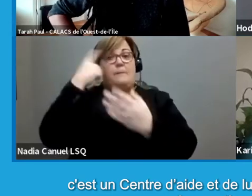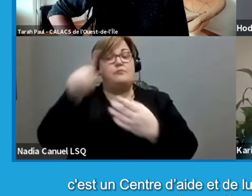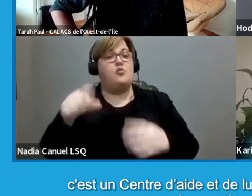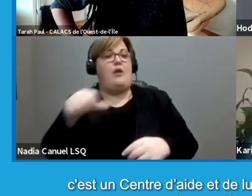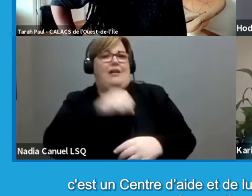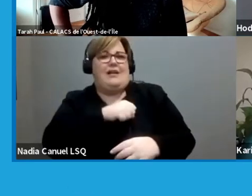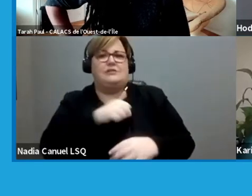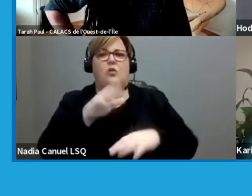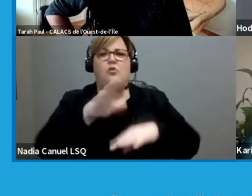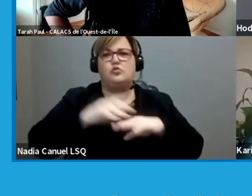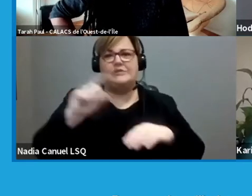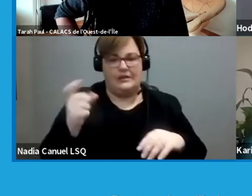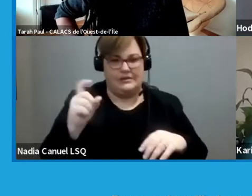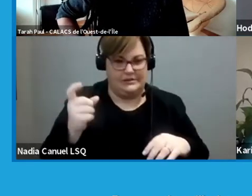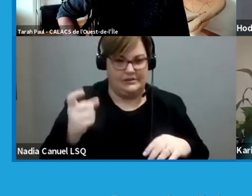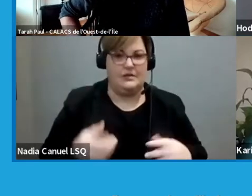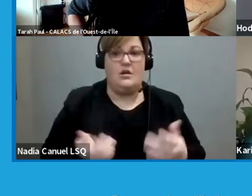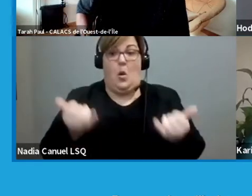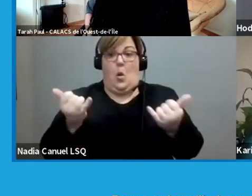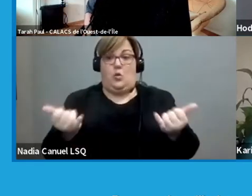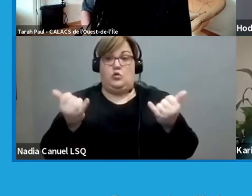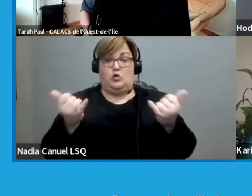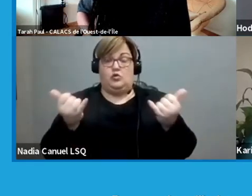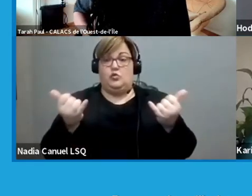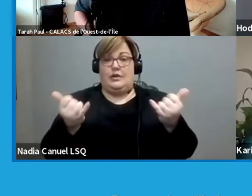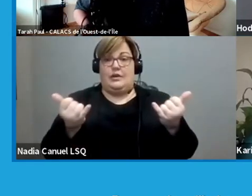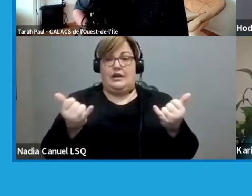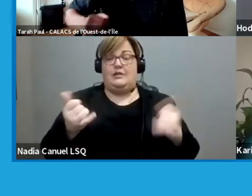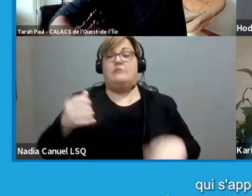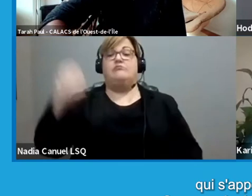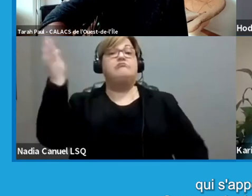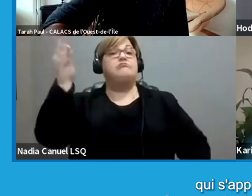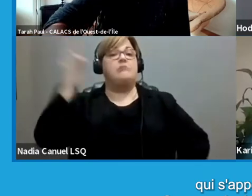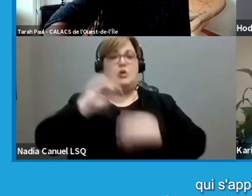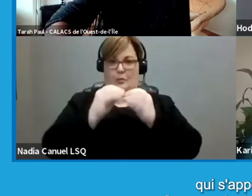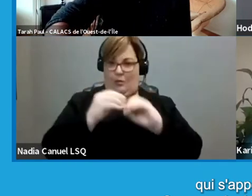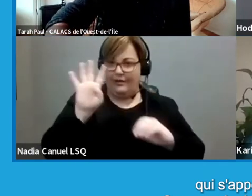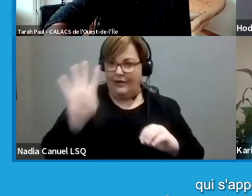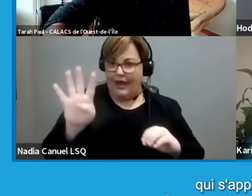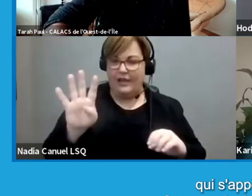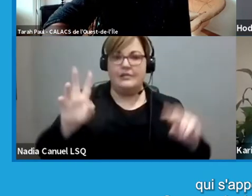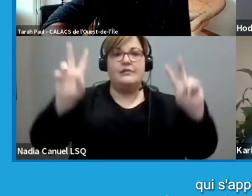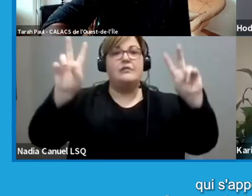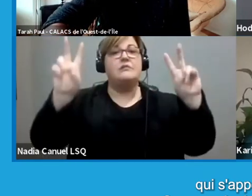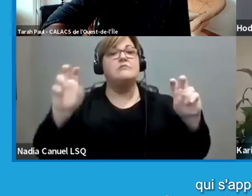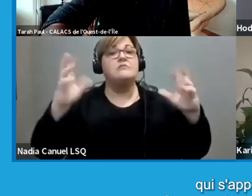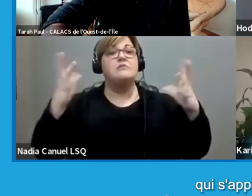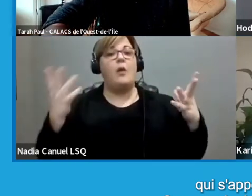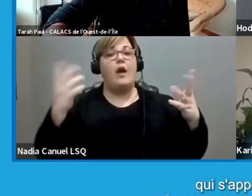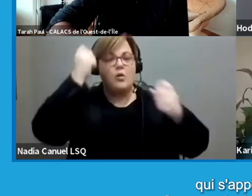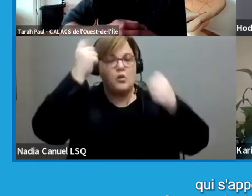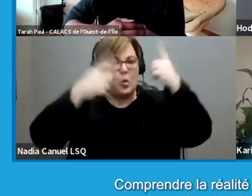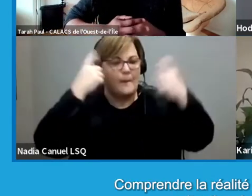à caractère sexuel. Donc, aujourd'hui, on est au webinaire 4 qui s'appelle comprendre